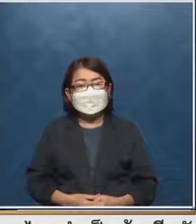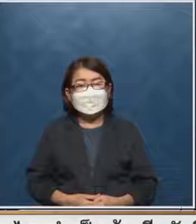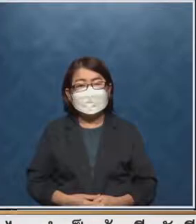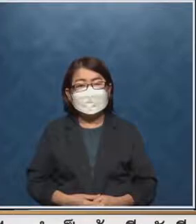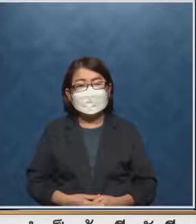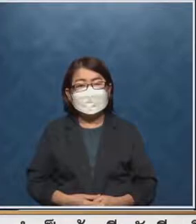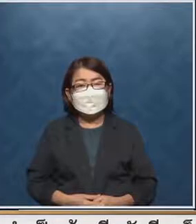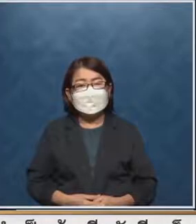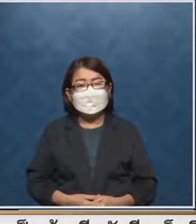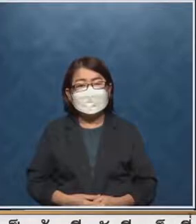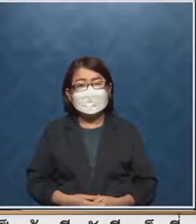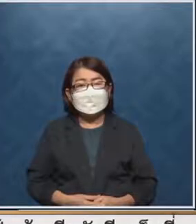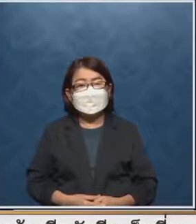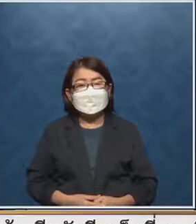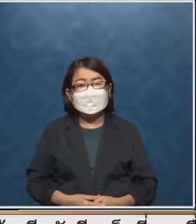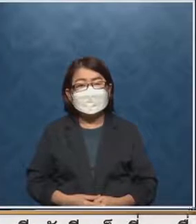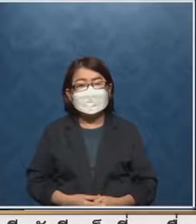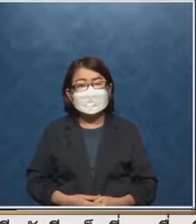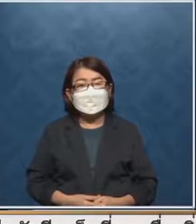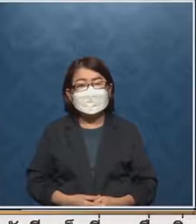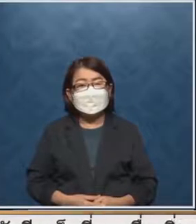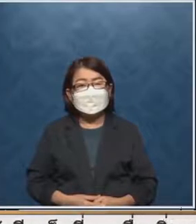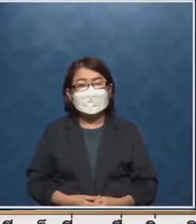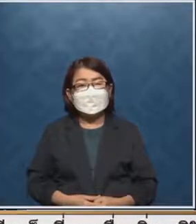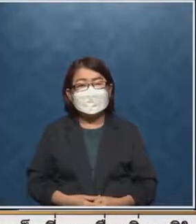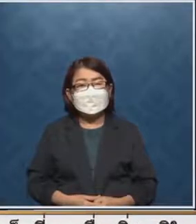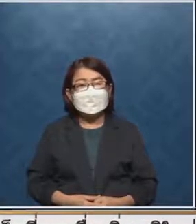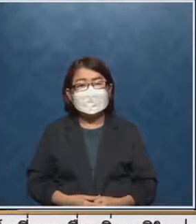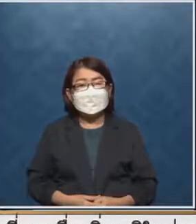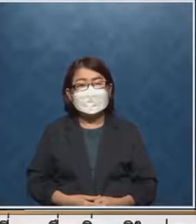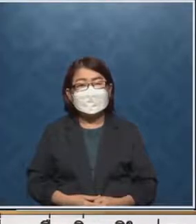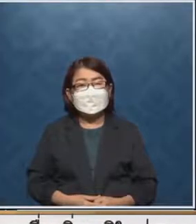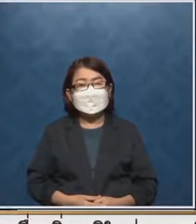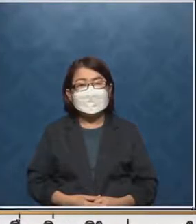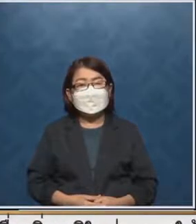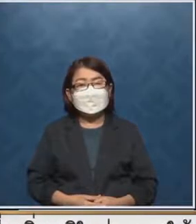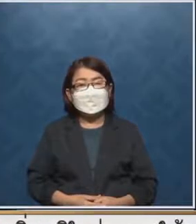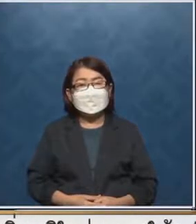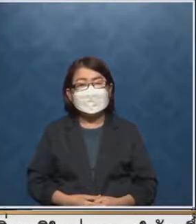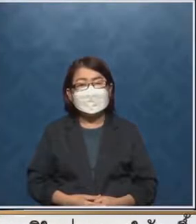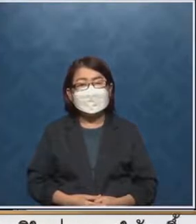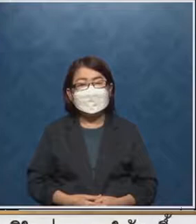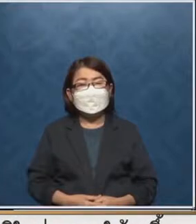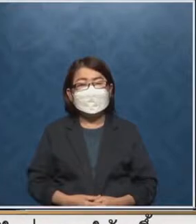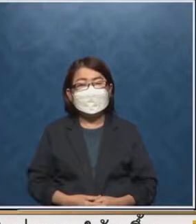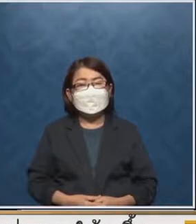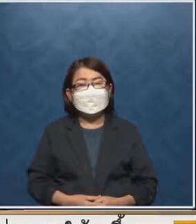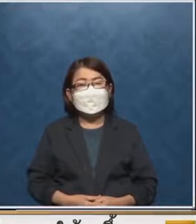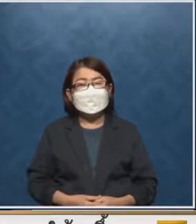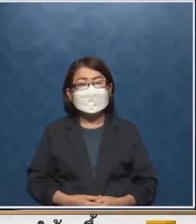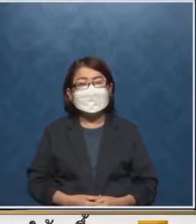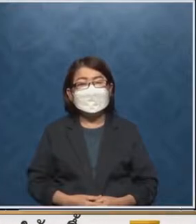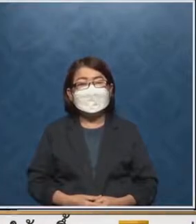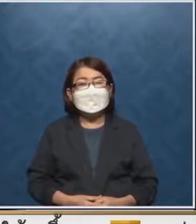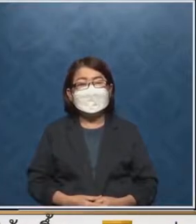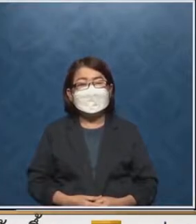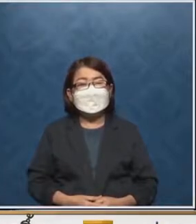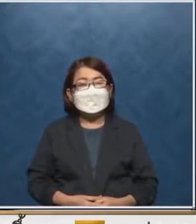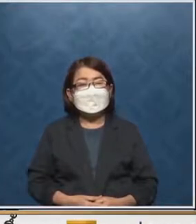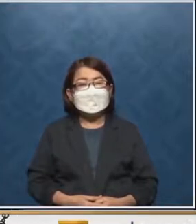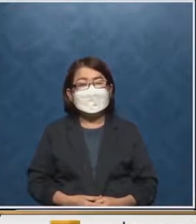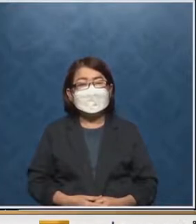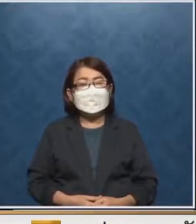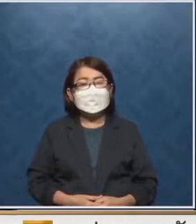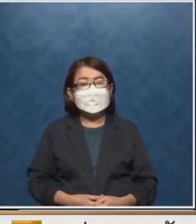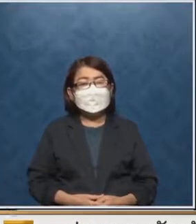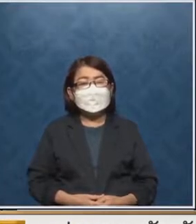าวชนมีจำนวนน้อยการผลิตสื่อปลอดภัยและสร้างสรรค์มีข้อจำกัดหลายประการทั้งไม่เป็นที่นิยมของผู้ผลิตและผู้ส